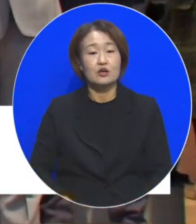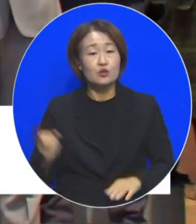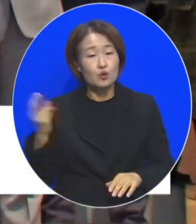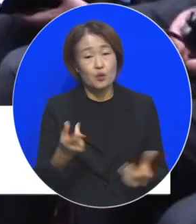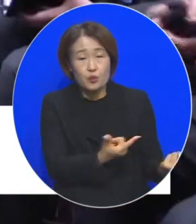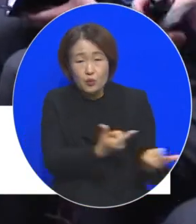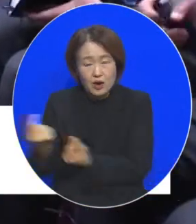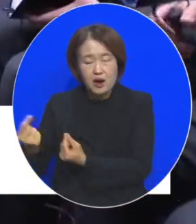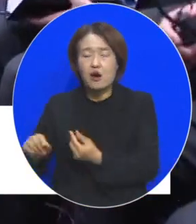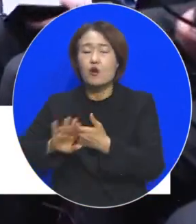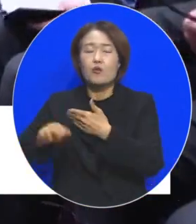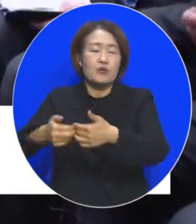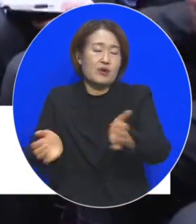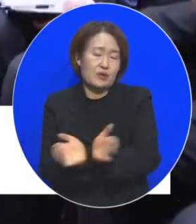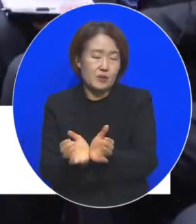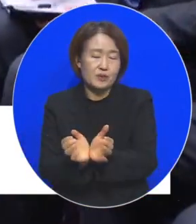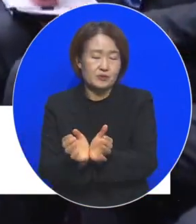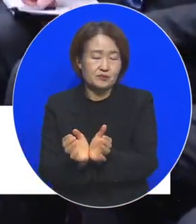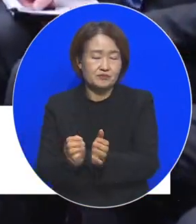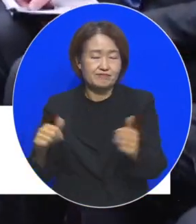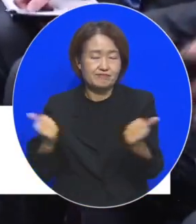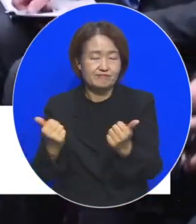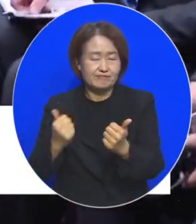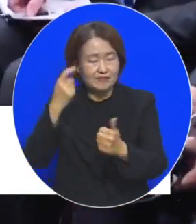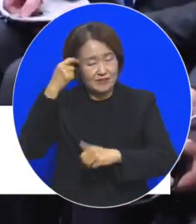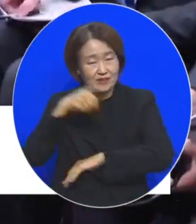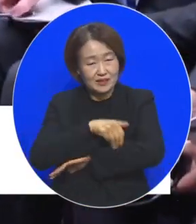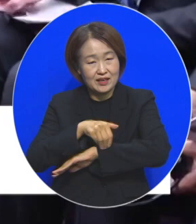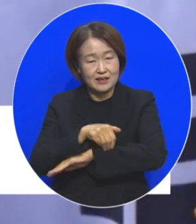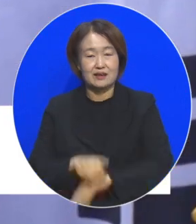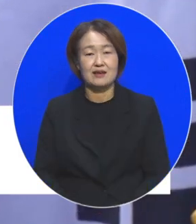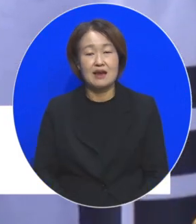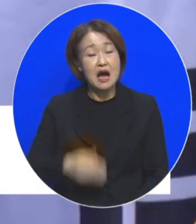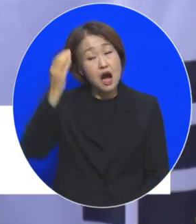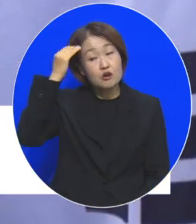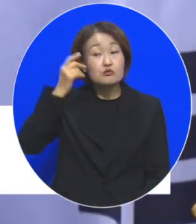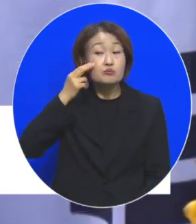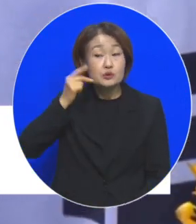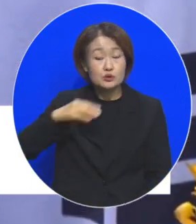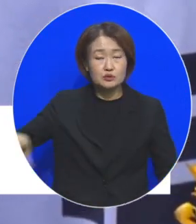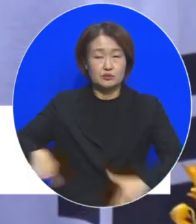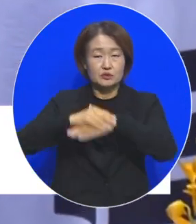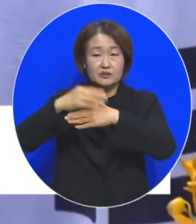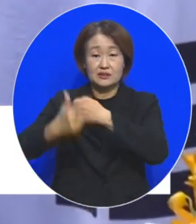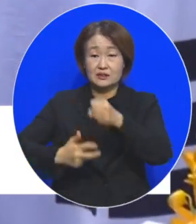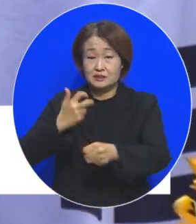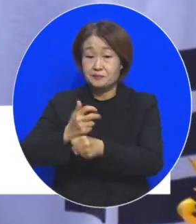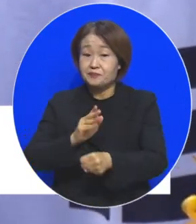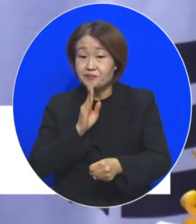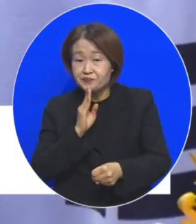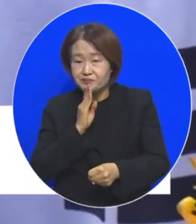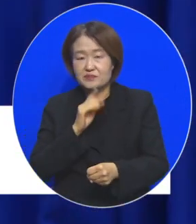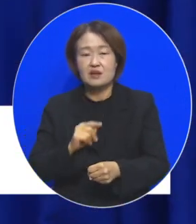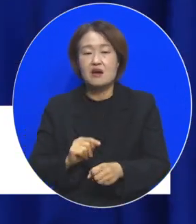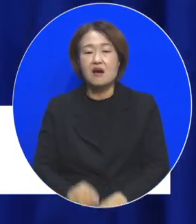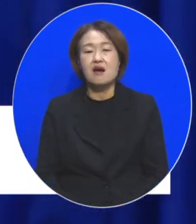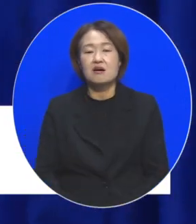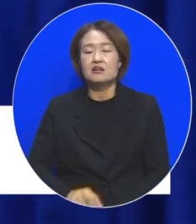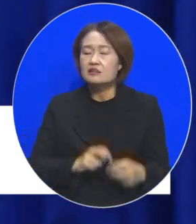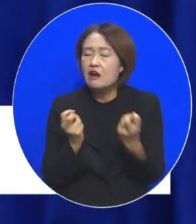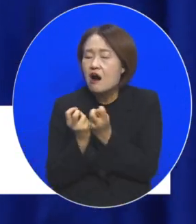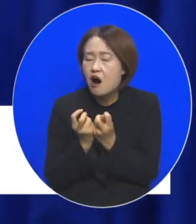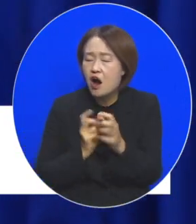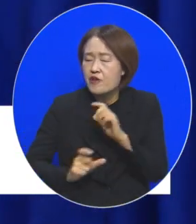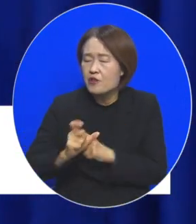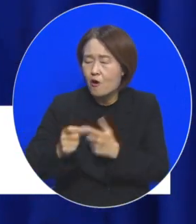실현합니다 올해 한미동맹 70주년을 맞아 미국과 글로벌 포괄적 전략 동맹을 내시로 하고 한일